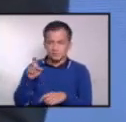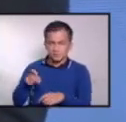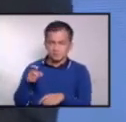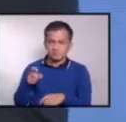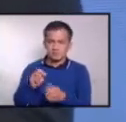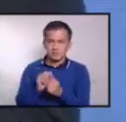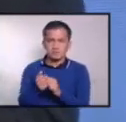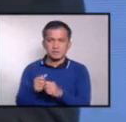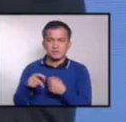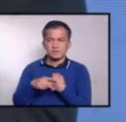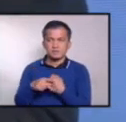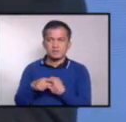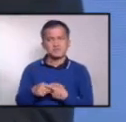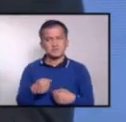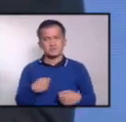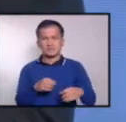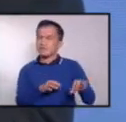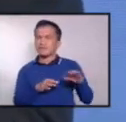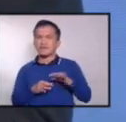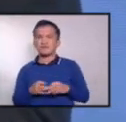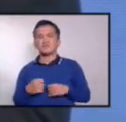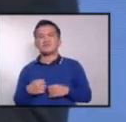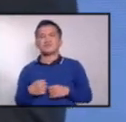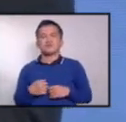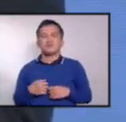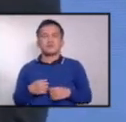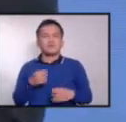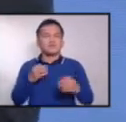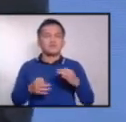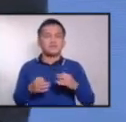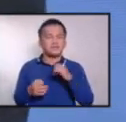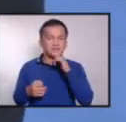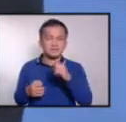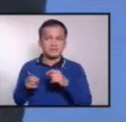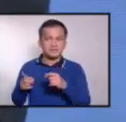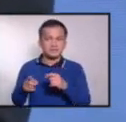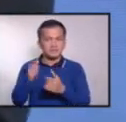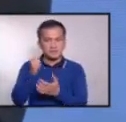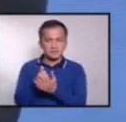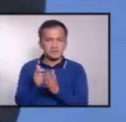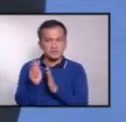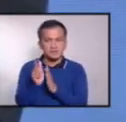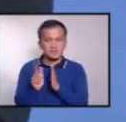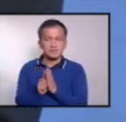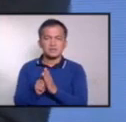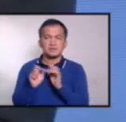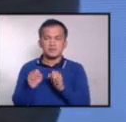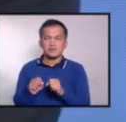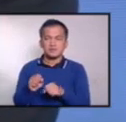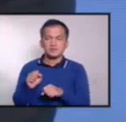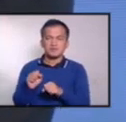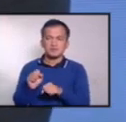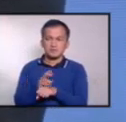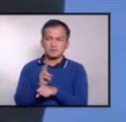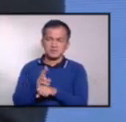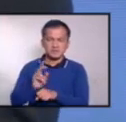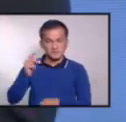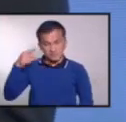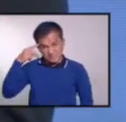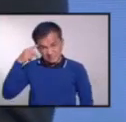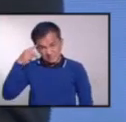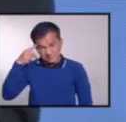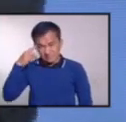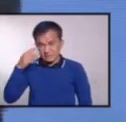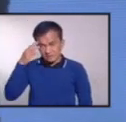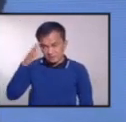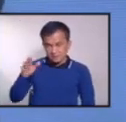siya. Ang kinakatakot ko kasi, kung hindi siya naisabatas, pwedeng gamitin sa politika, hindi mo